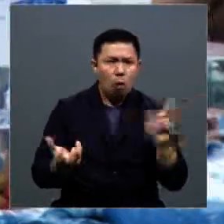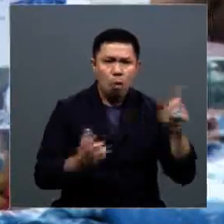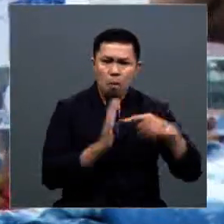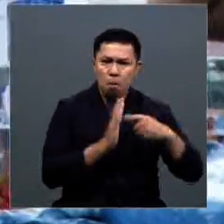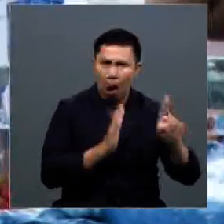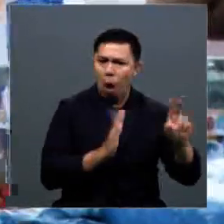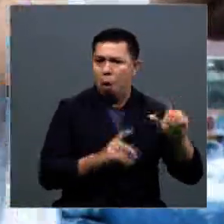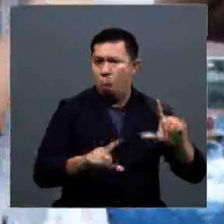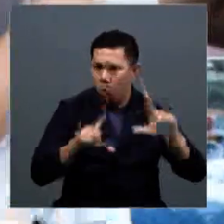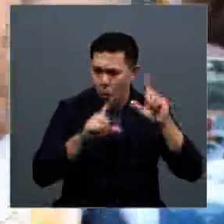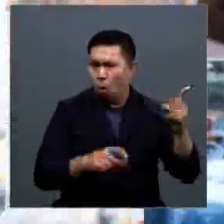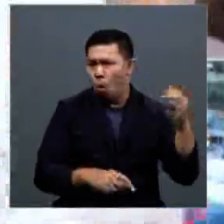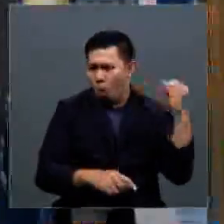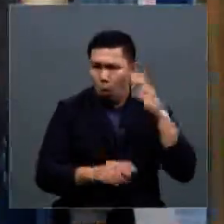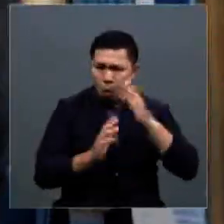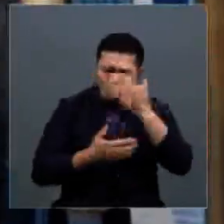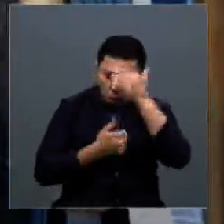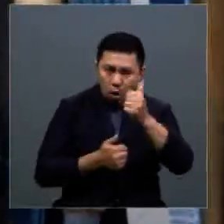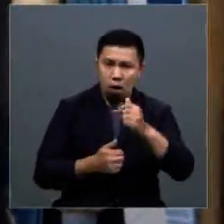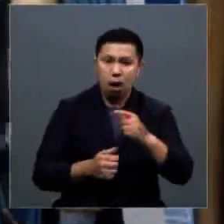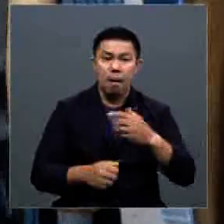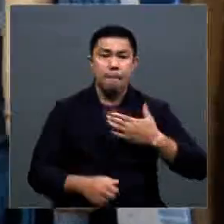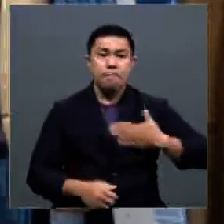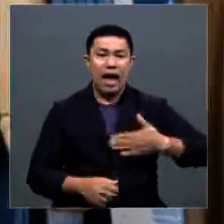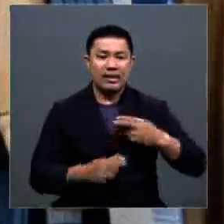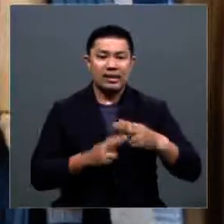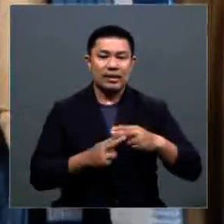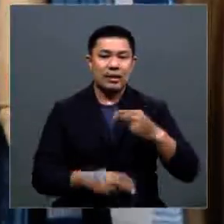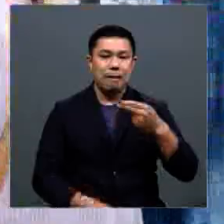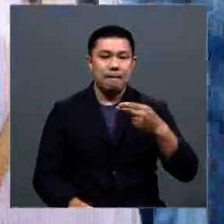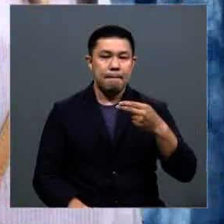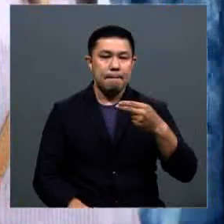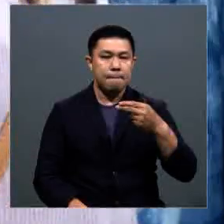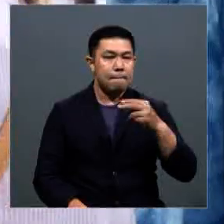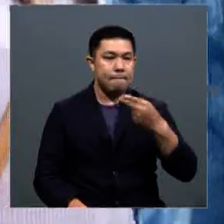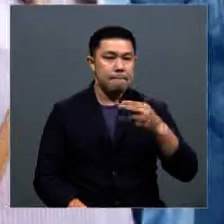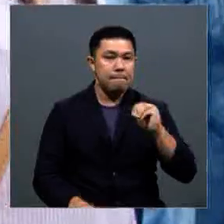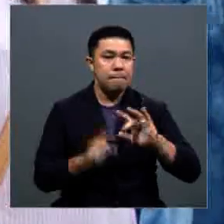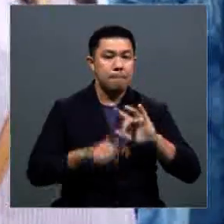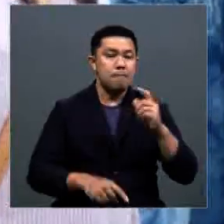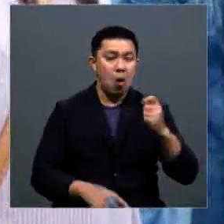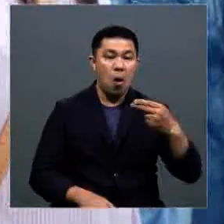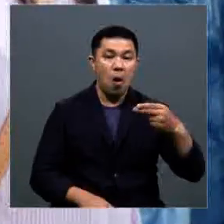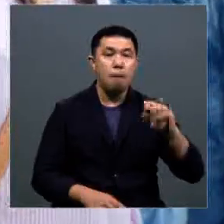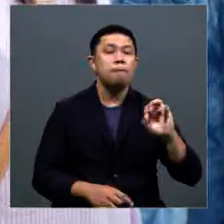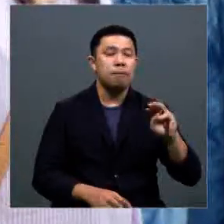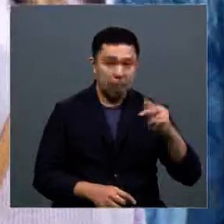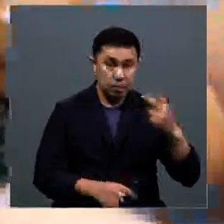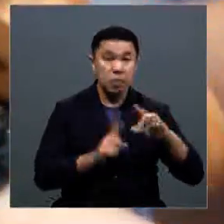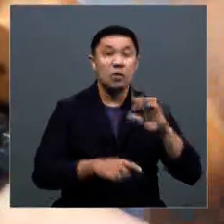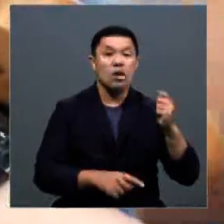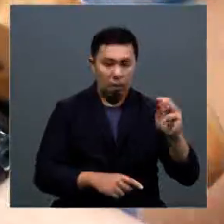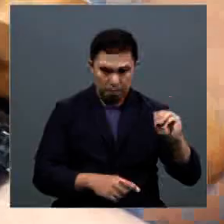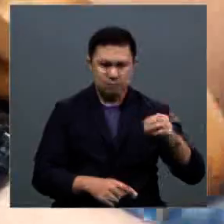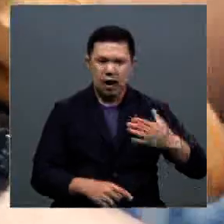สนุนก็ได้รับการตอบรับที่ดีโดยเฉพาะผ้าหม้อห้อมนะผ้าสิ้นตีนจกทางนี้ก็ได้รับคำแนะนำจากลูกค้าที่อยากจะให้น